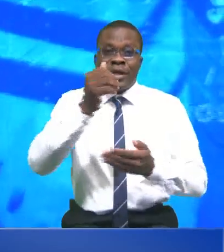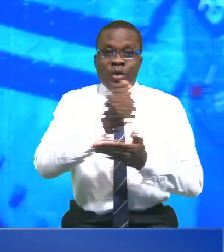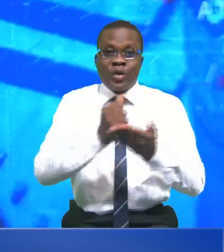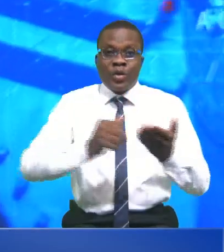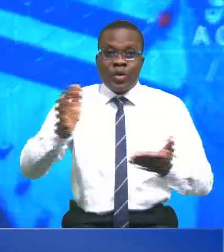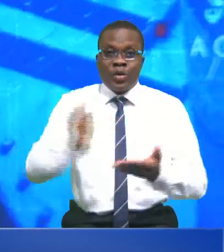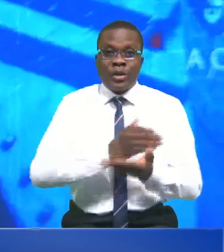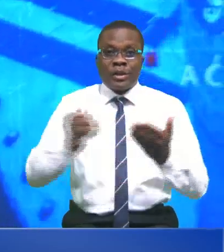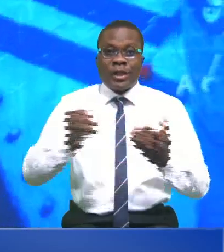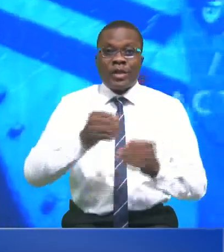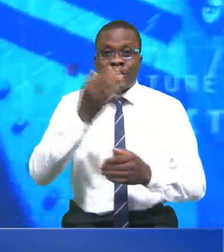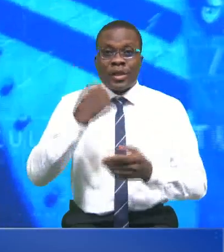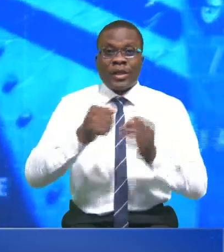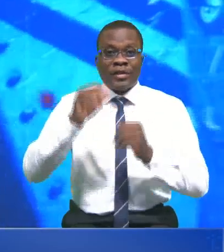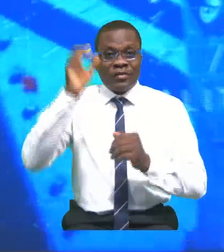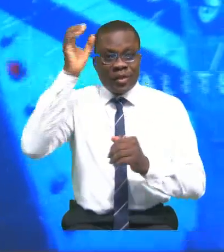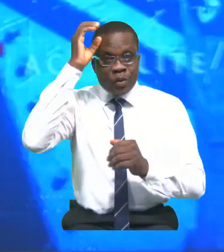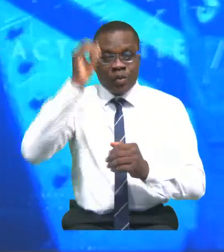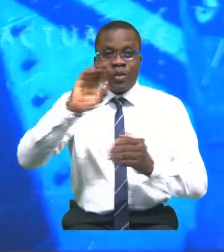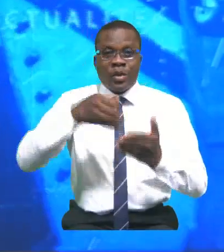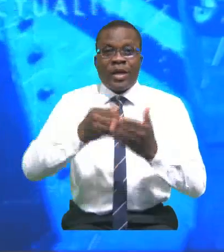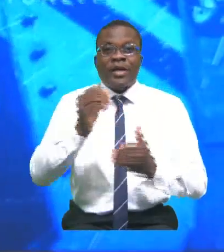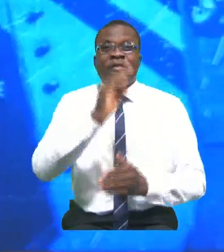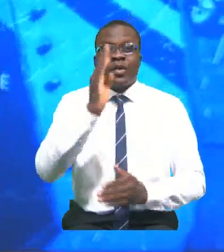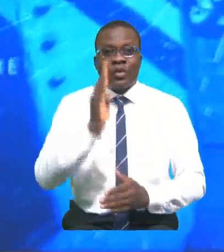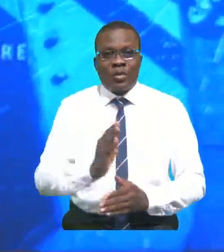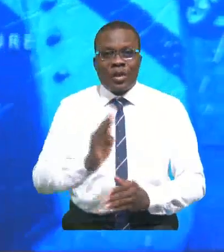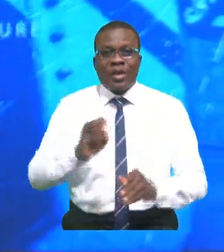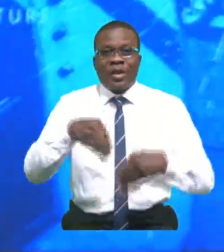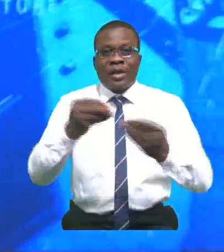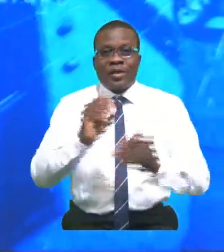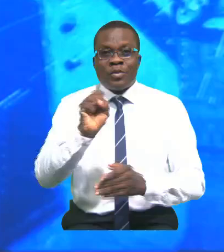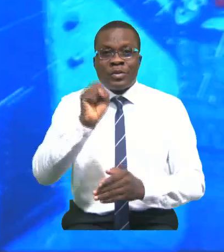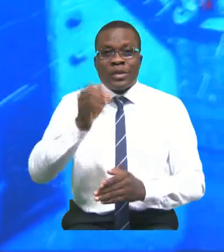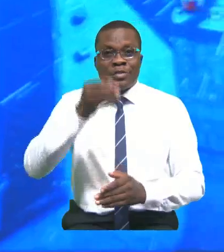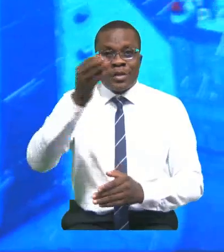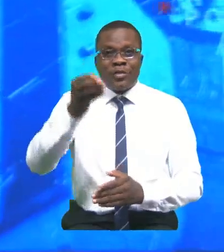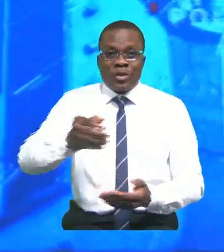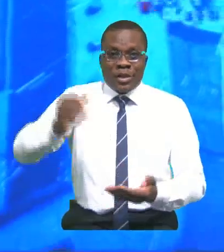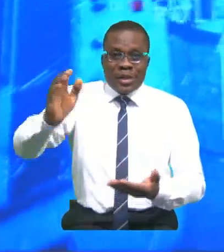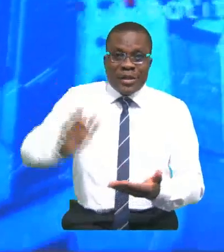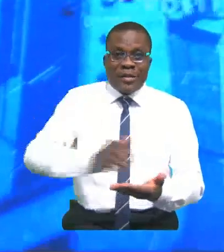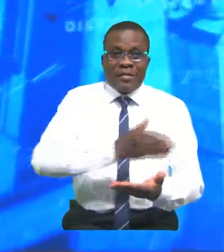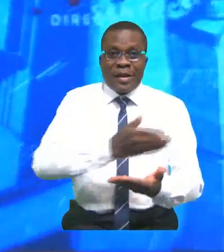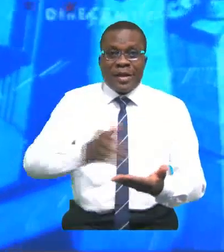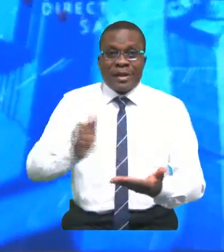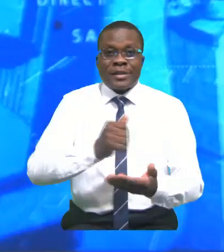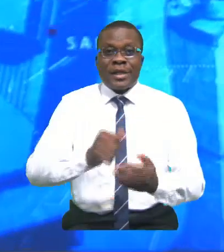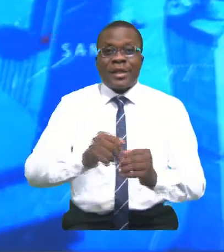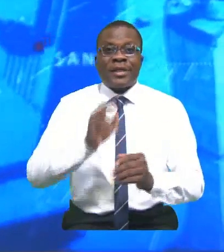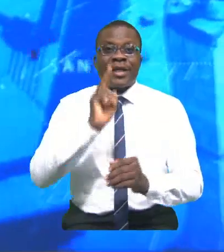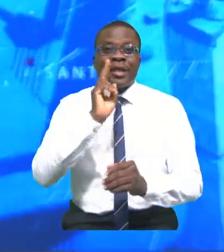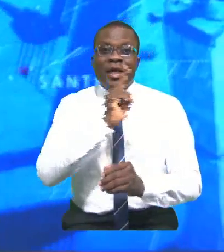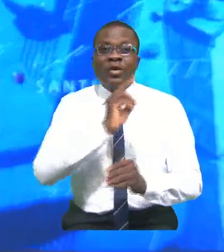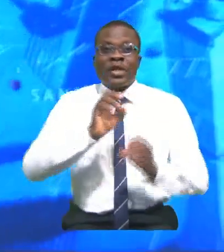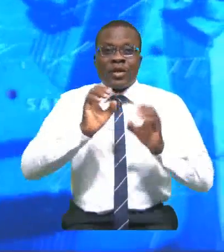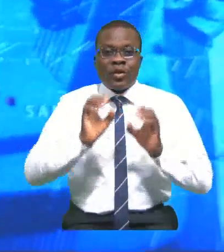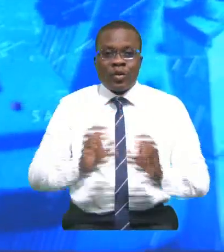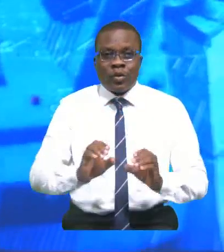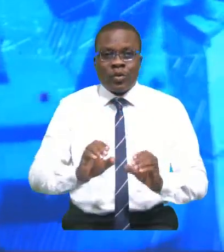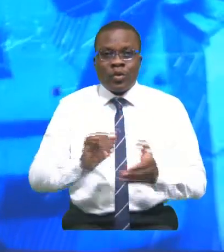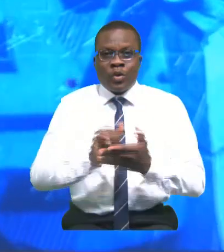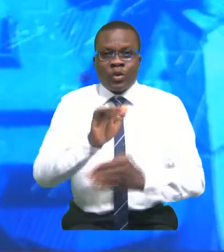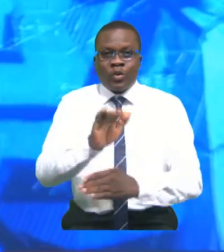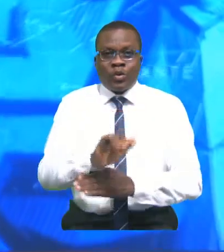congolais Fali poua est au Bénin il donne samedi prochain un concert VIP au nove hôtel de Cotonou et ce soir F